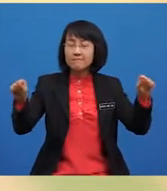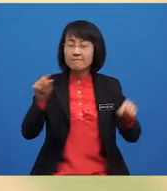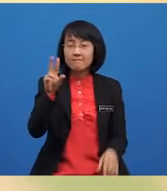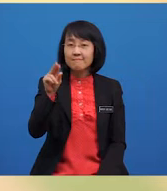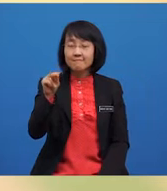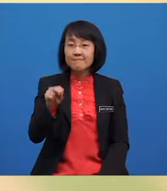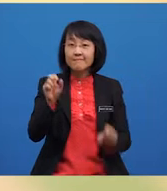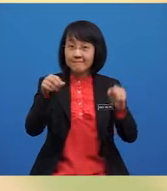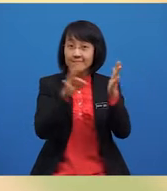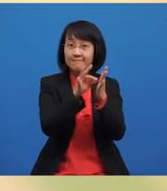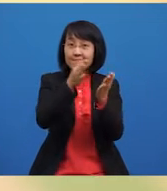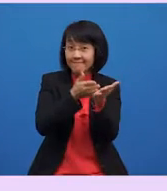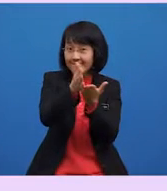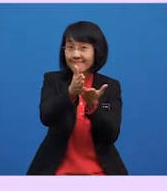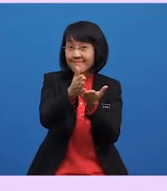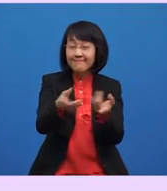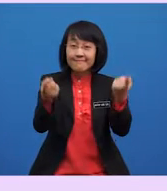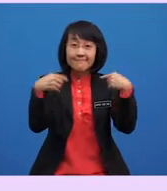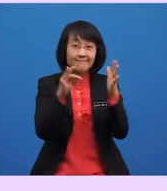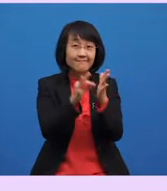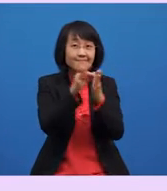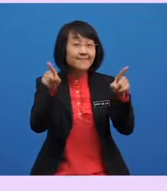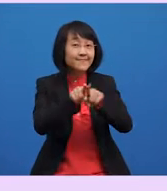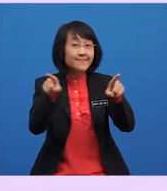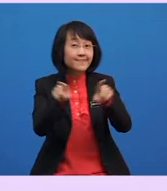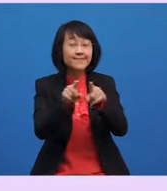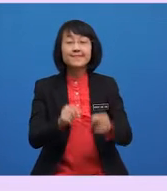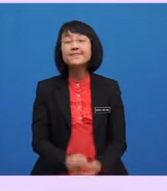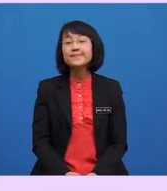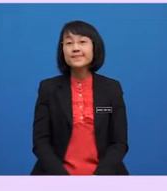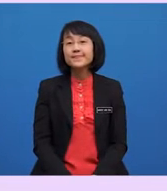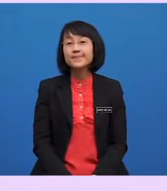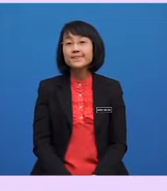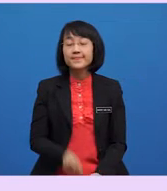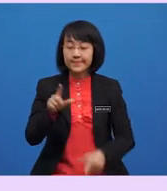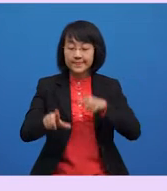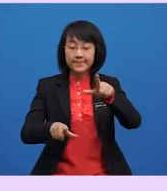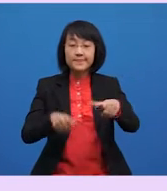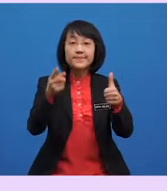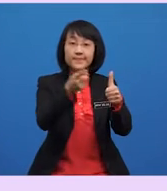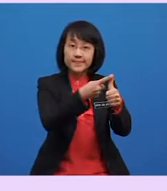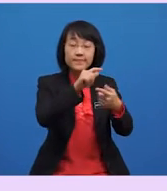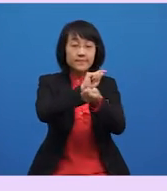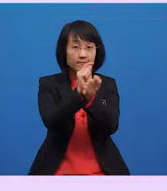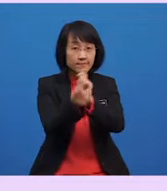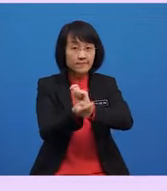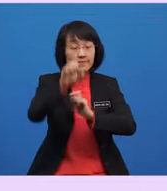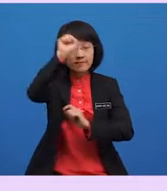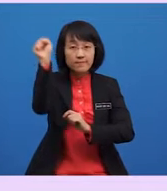Mari kita kira bersama-sama. Langkah pertama, tukarkan soalan ke dalam bentuk ayat